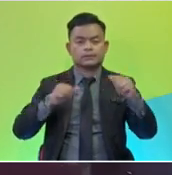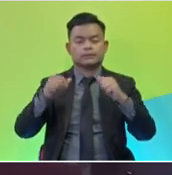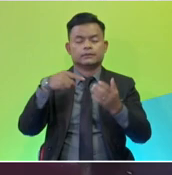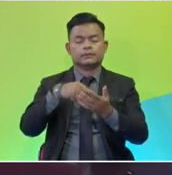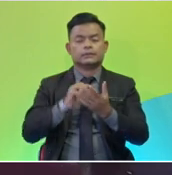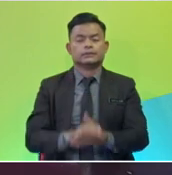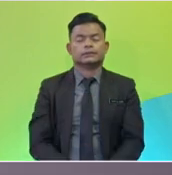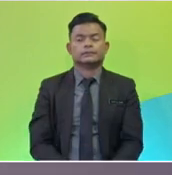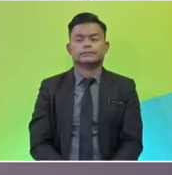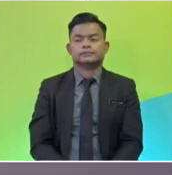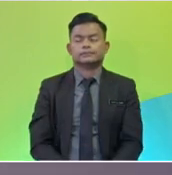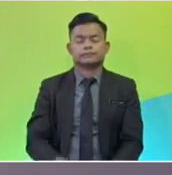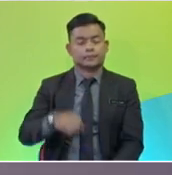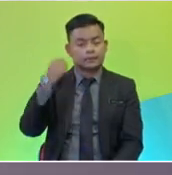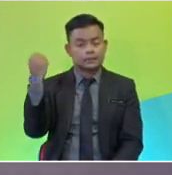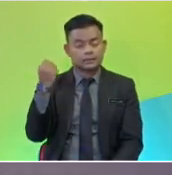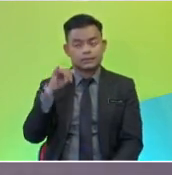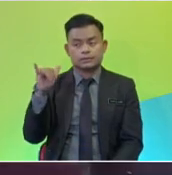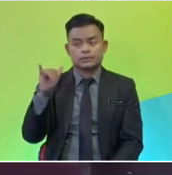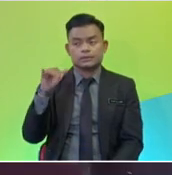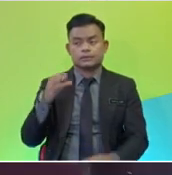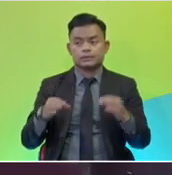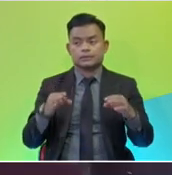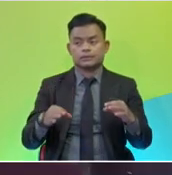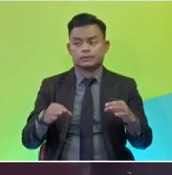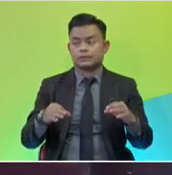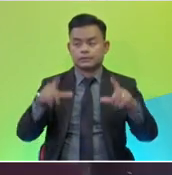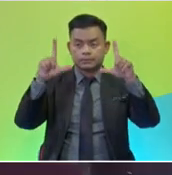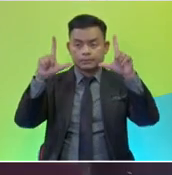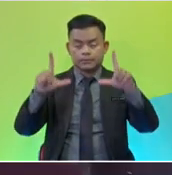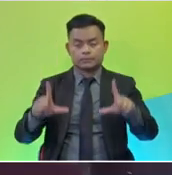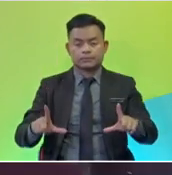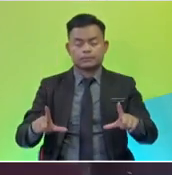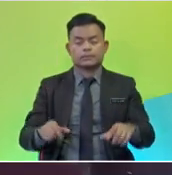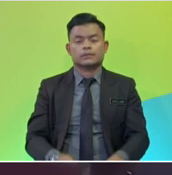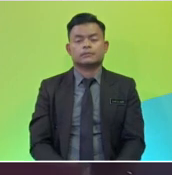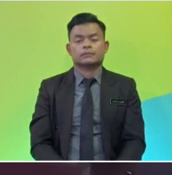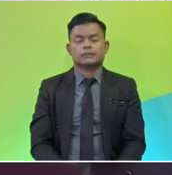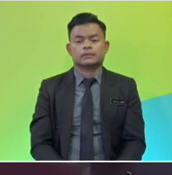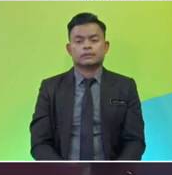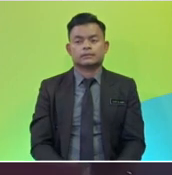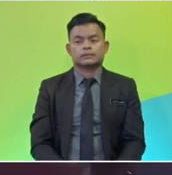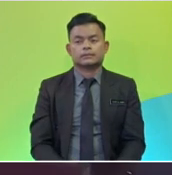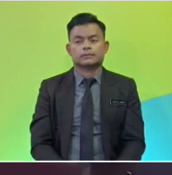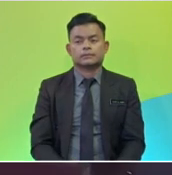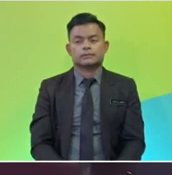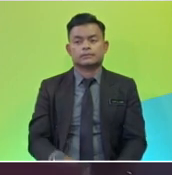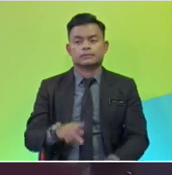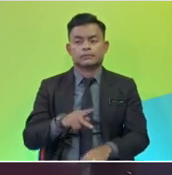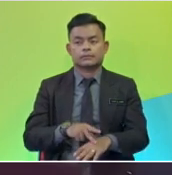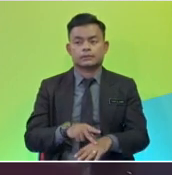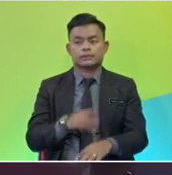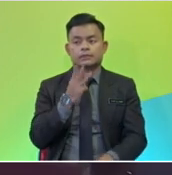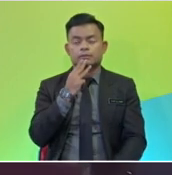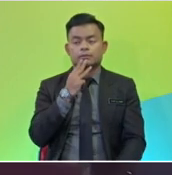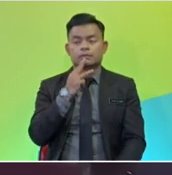ini selalunya kalau papan amaran tu Cikgu kita selalu lihat memang Pakai warna merah Cikgu kan pakai warna merah oke